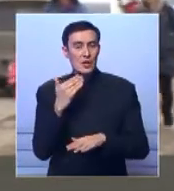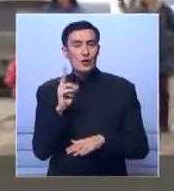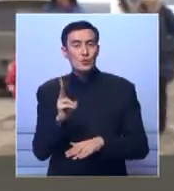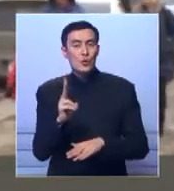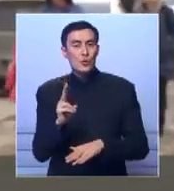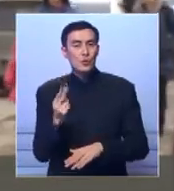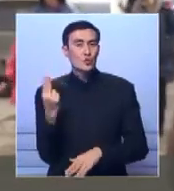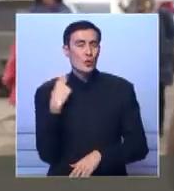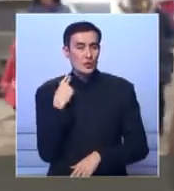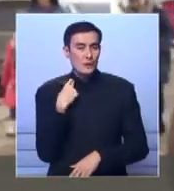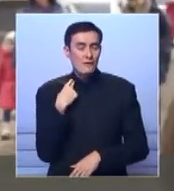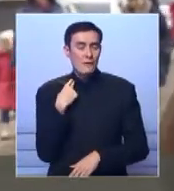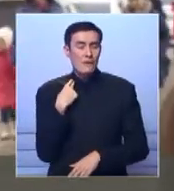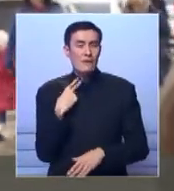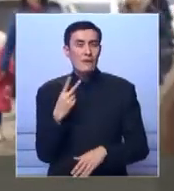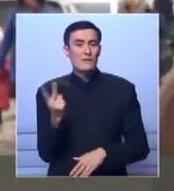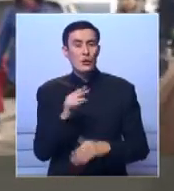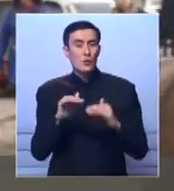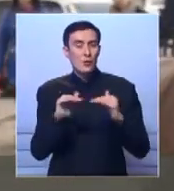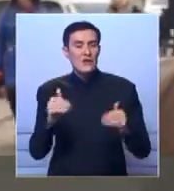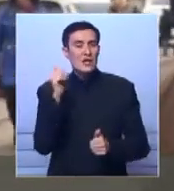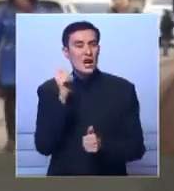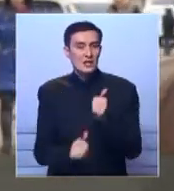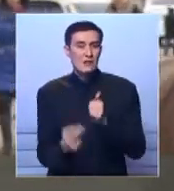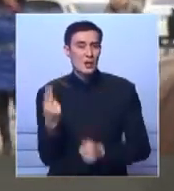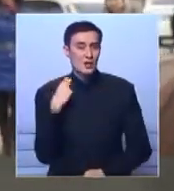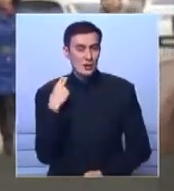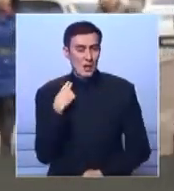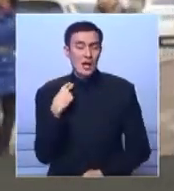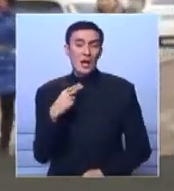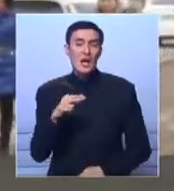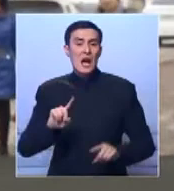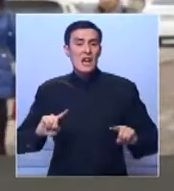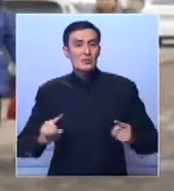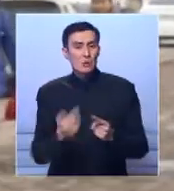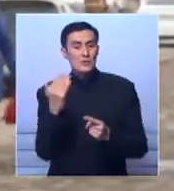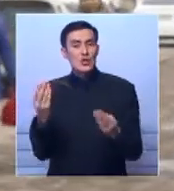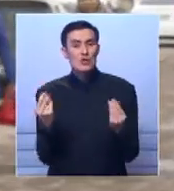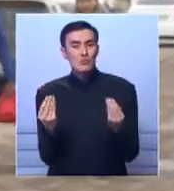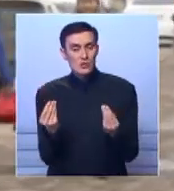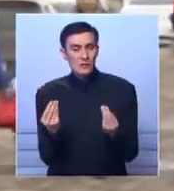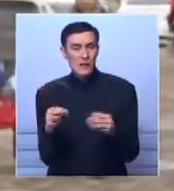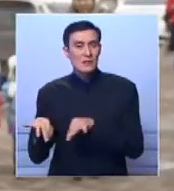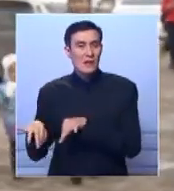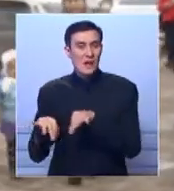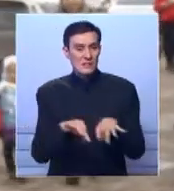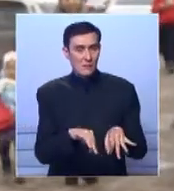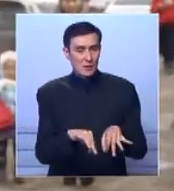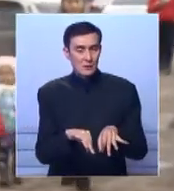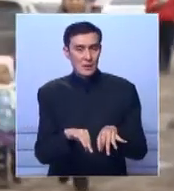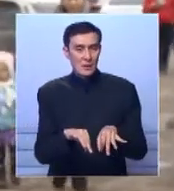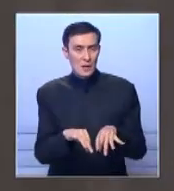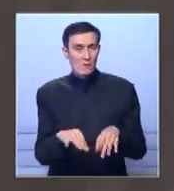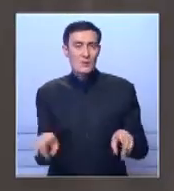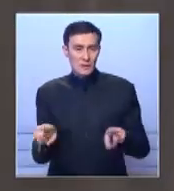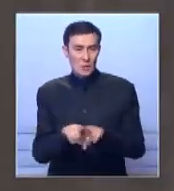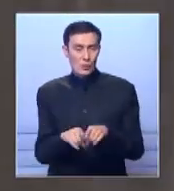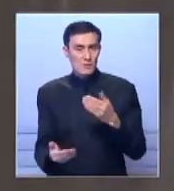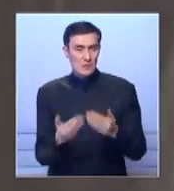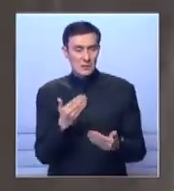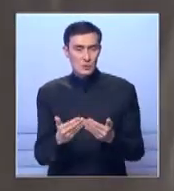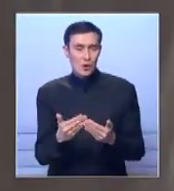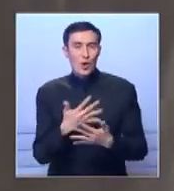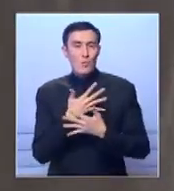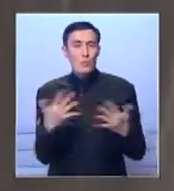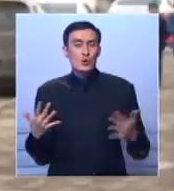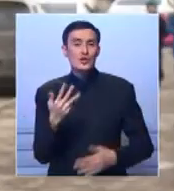второго уровня во всех банках должников. Арестовываем имущество, транспорт в таком деле. Вы